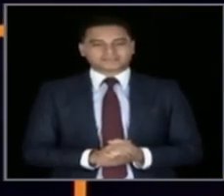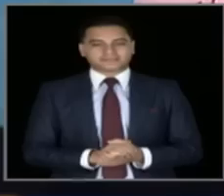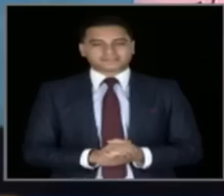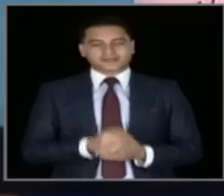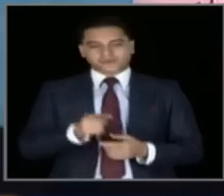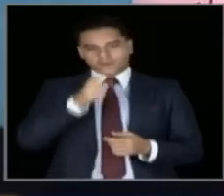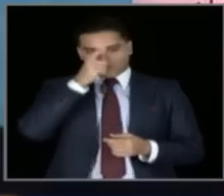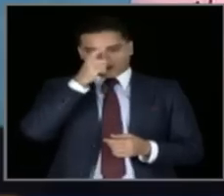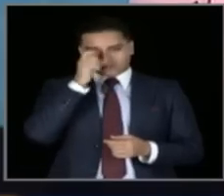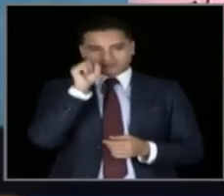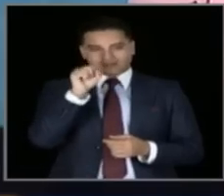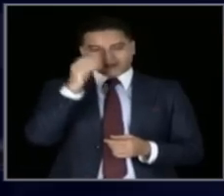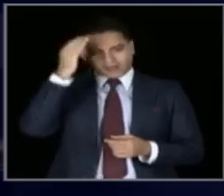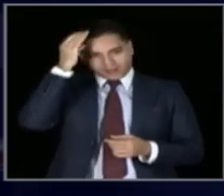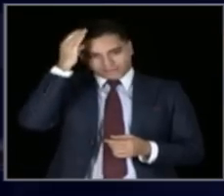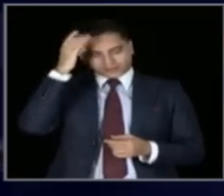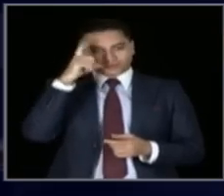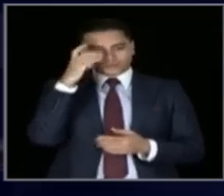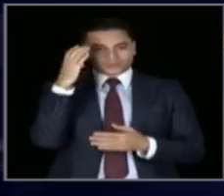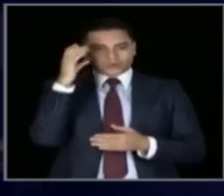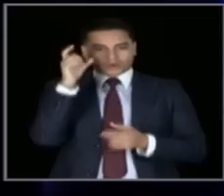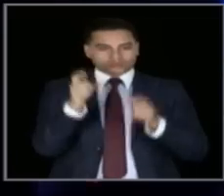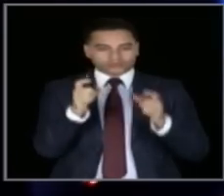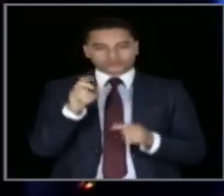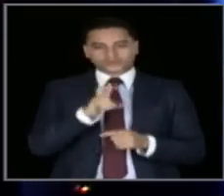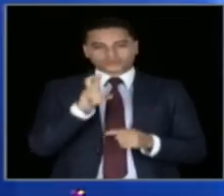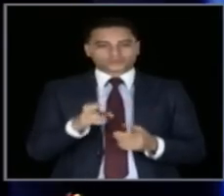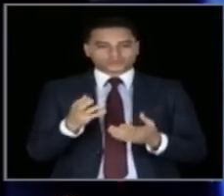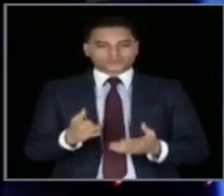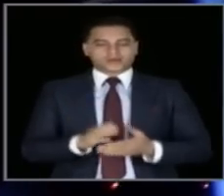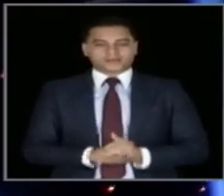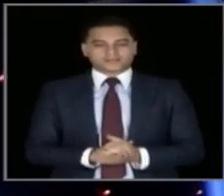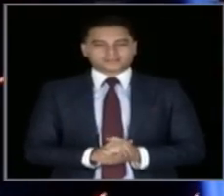وردة العبقرة، صورة وشخصية، والسؤال هو